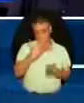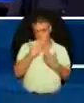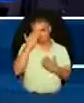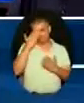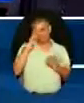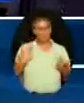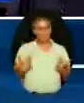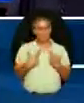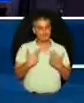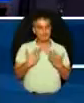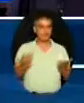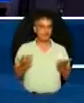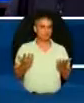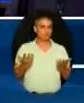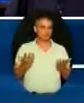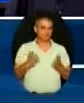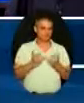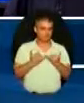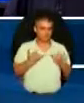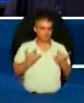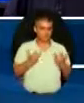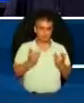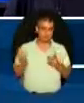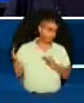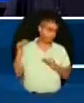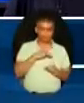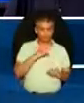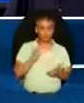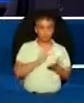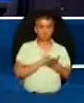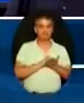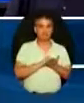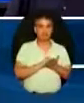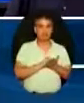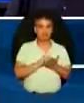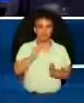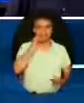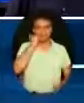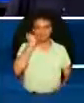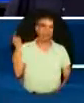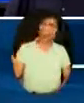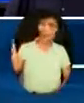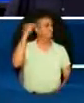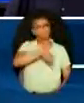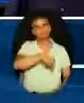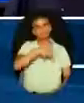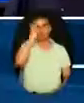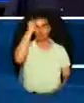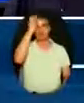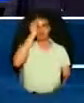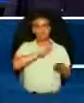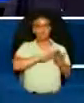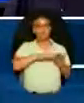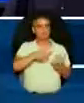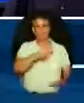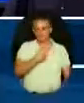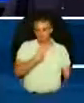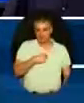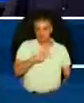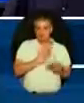איך מלחמות מתפתחות, זליגות כאלה חס וחלילה. כן, ועלול מחר ליפול על איזה בית ספר עם תלמידים,